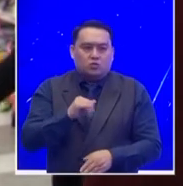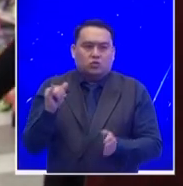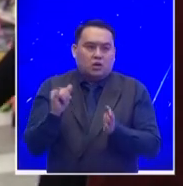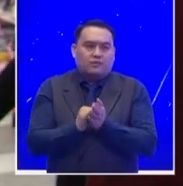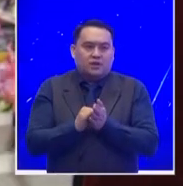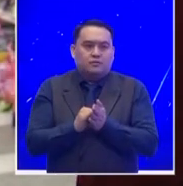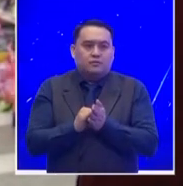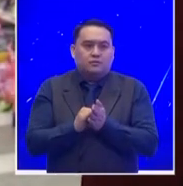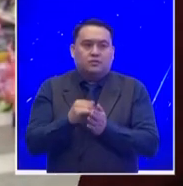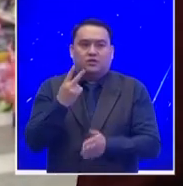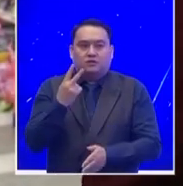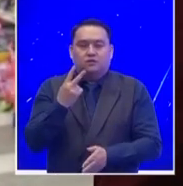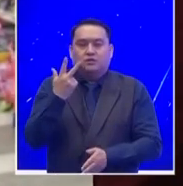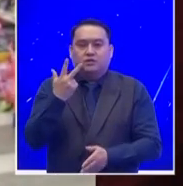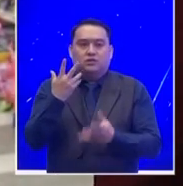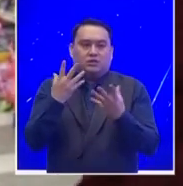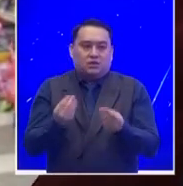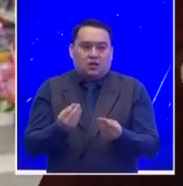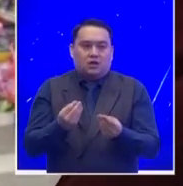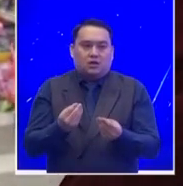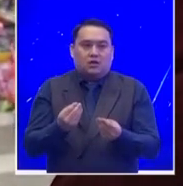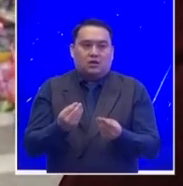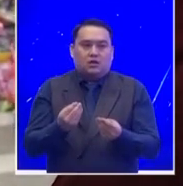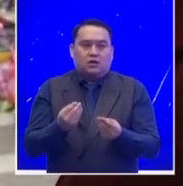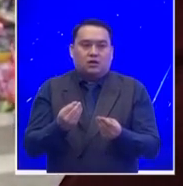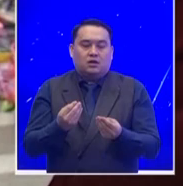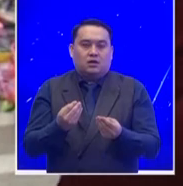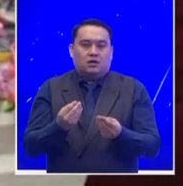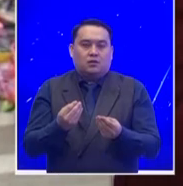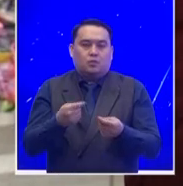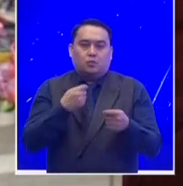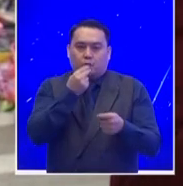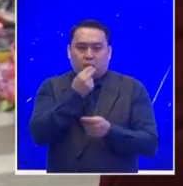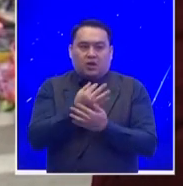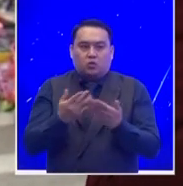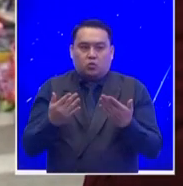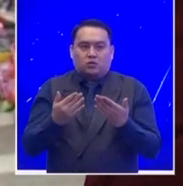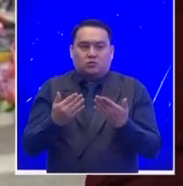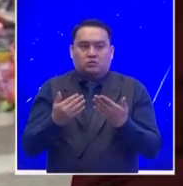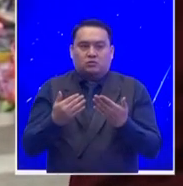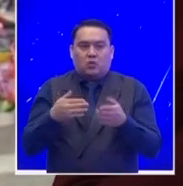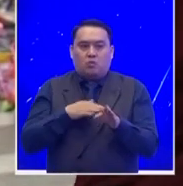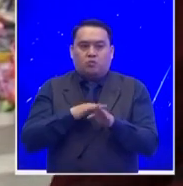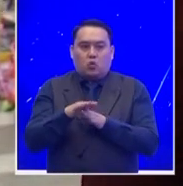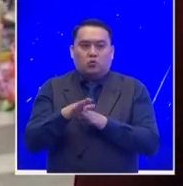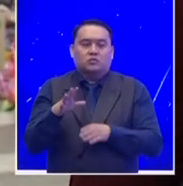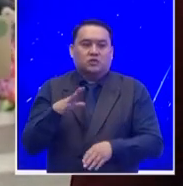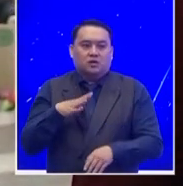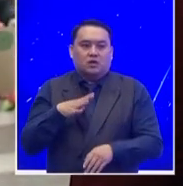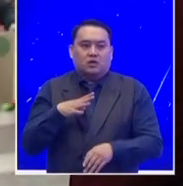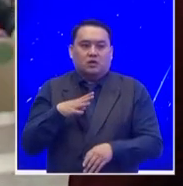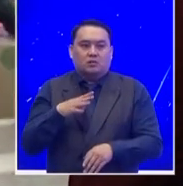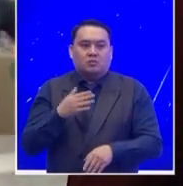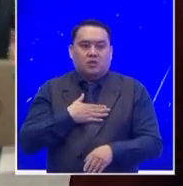было 2-3 дня, люди когда привозили, то есть лайк продукты, они очень много накапливались. И чтобы они, то есть, не пропадали,